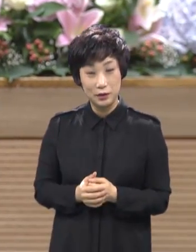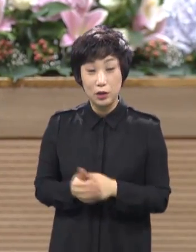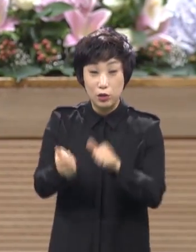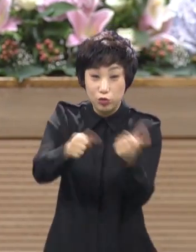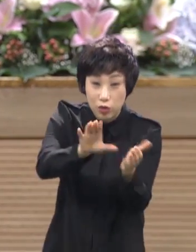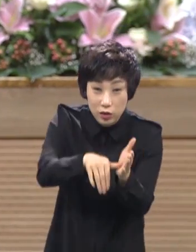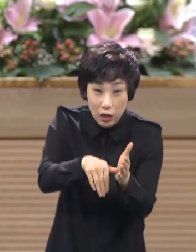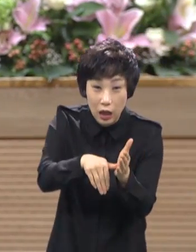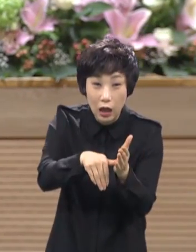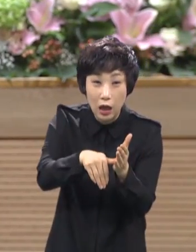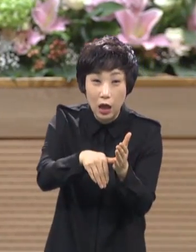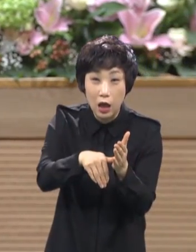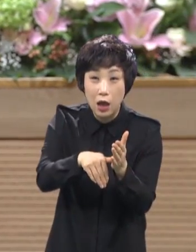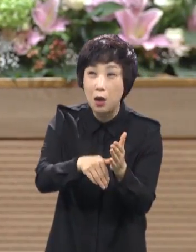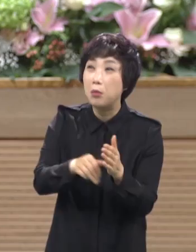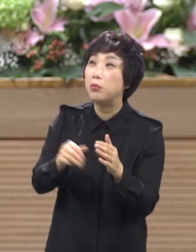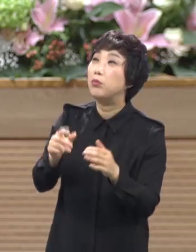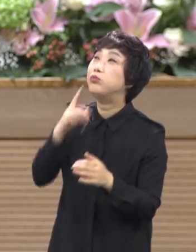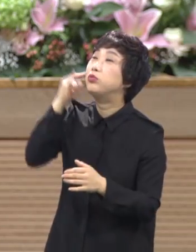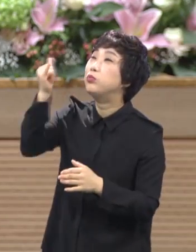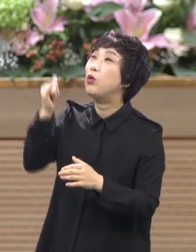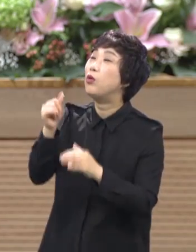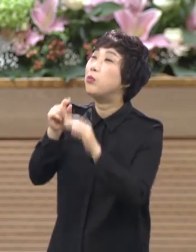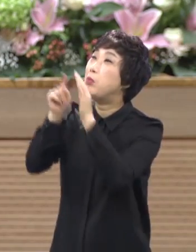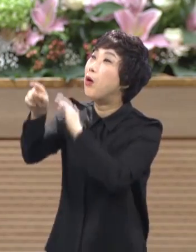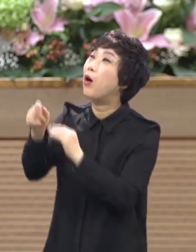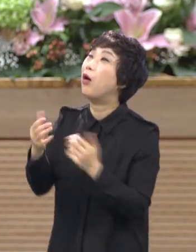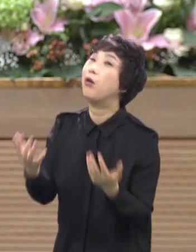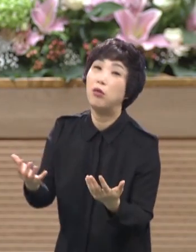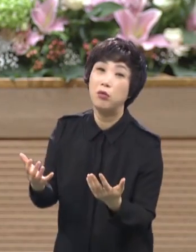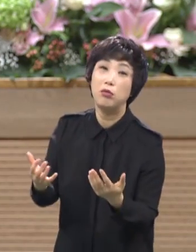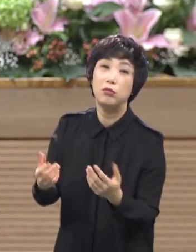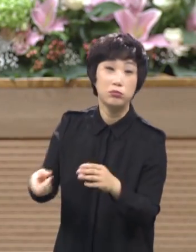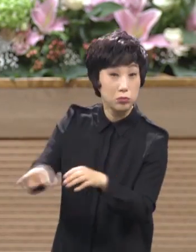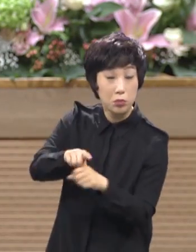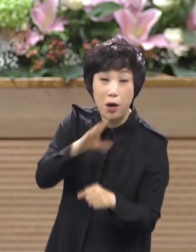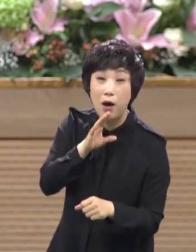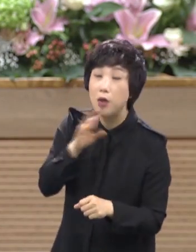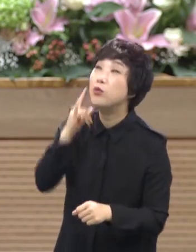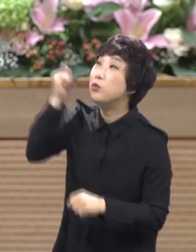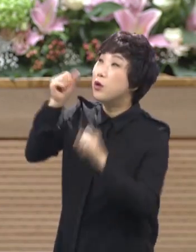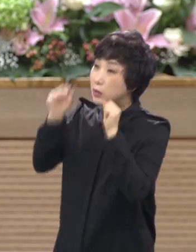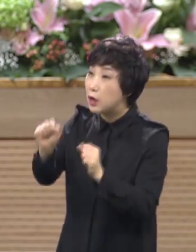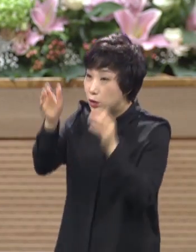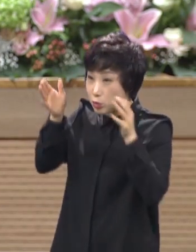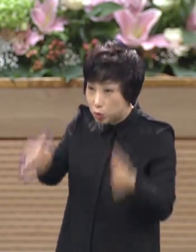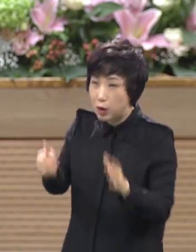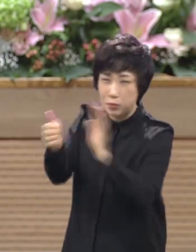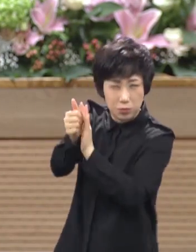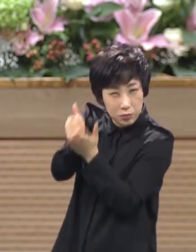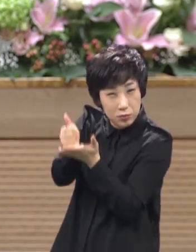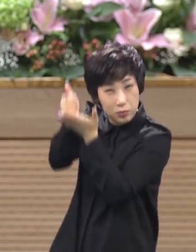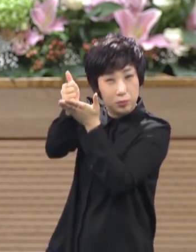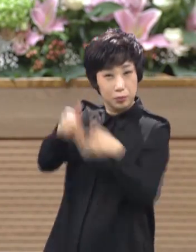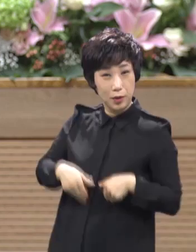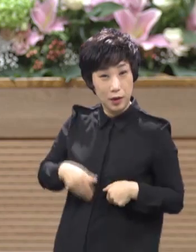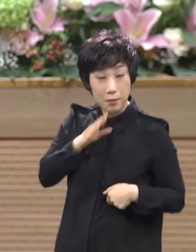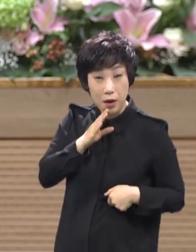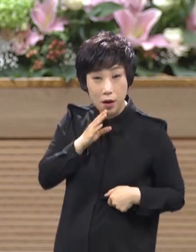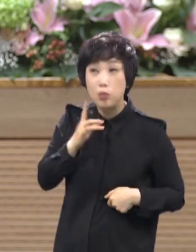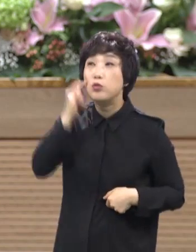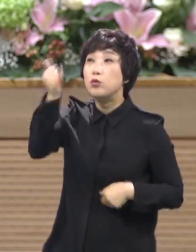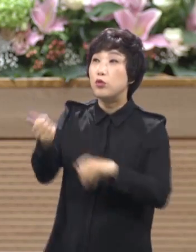죽었을 때 가보면 모르냐 이 말이오. 살아계실 때 잘해드리라. 살아계실 때, 살아계실 때.